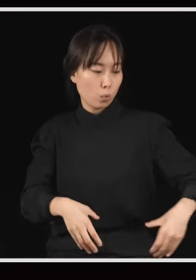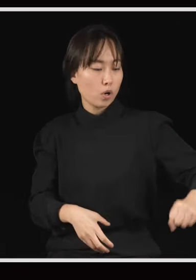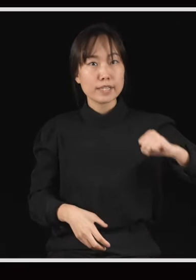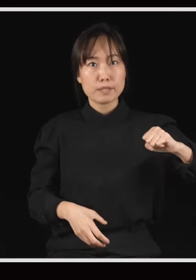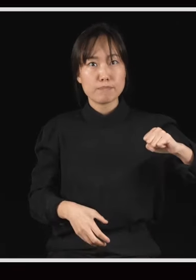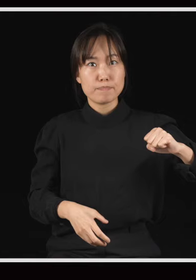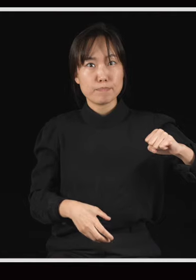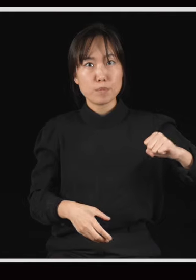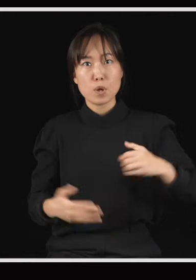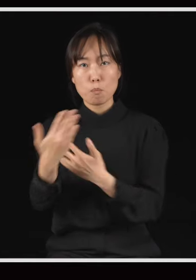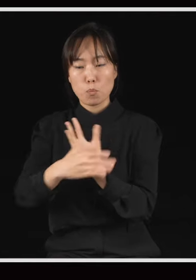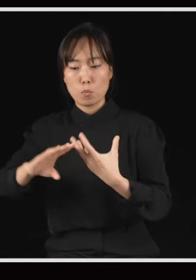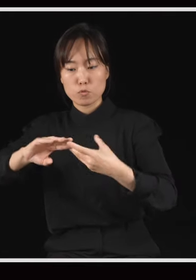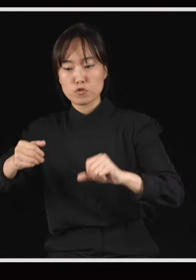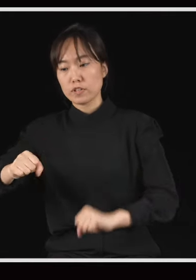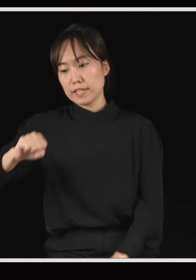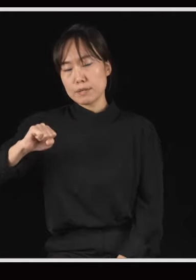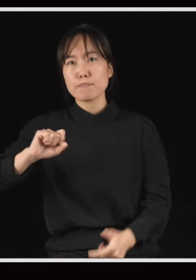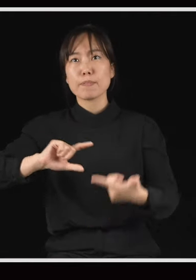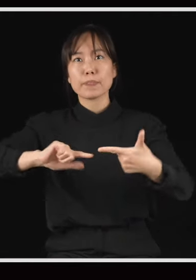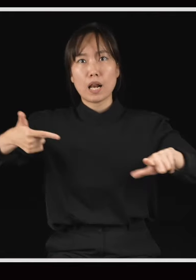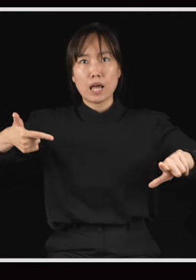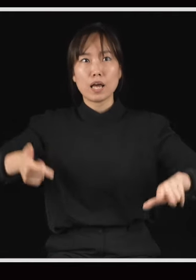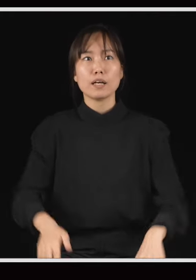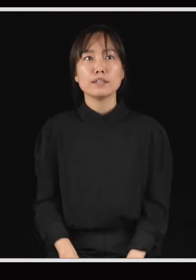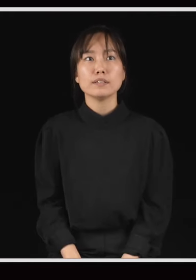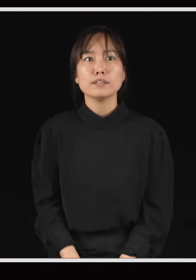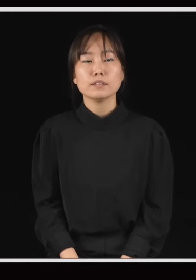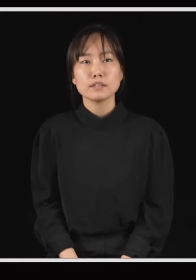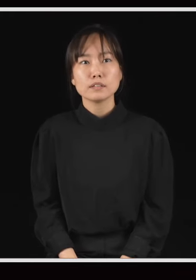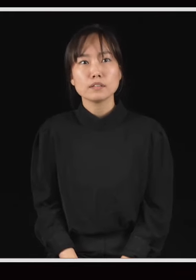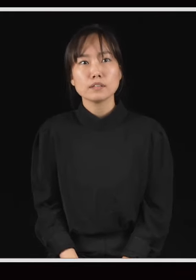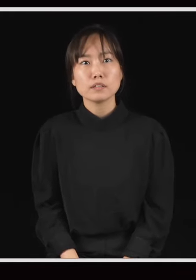코어는 조금 다릅니다. 전신 근육과 조금 다릅니다.